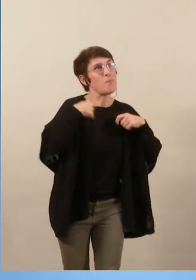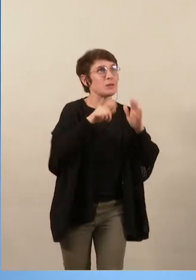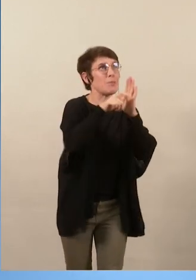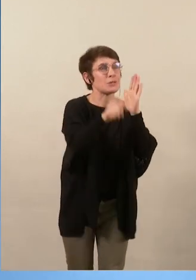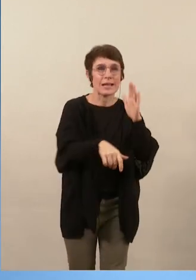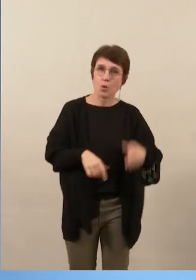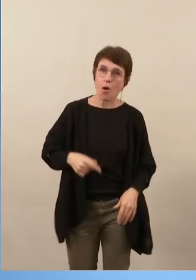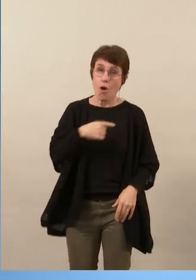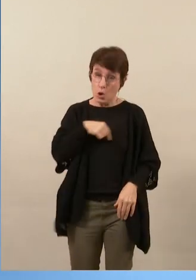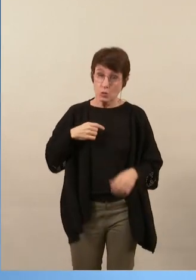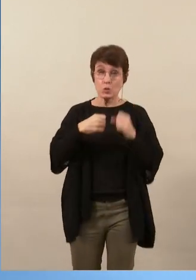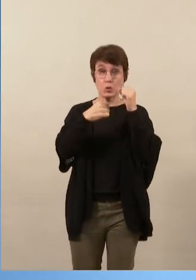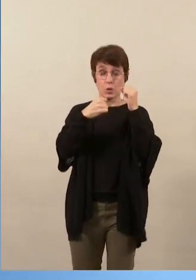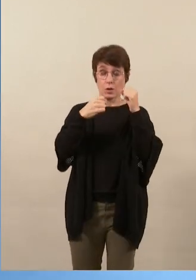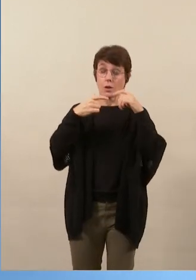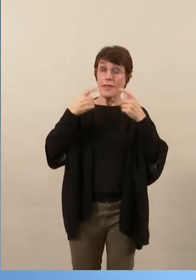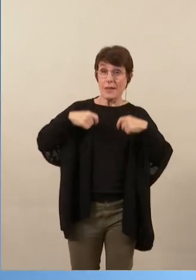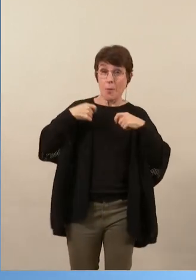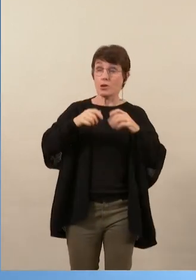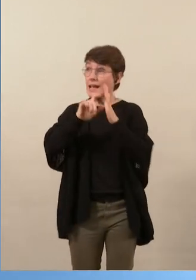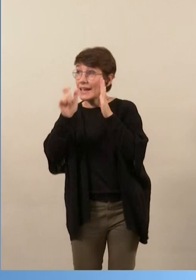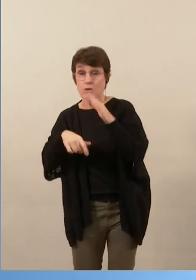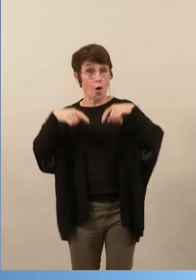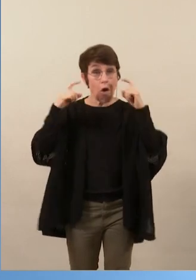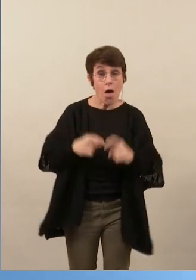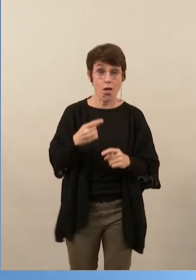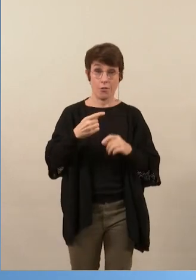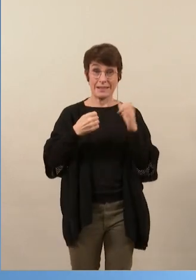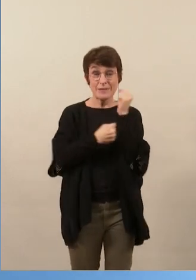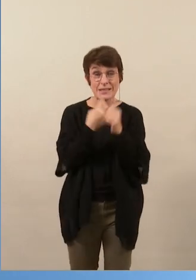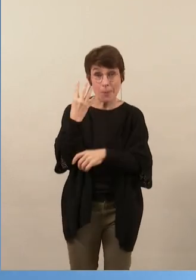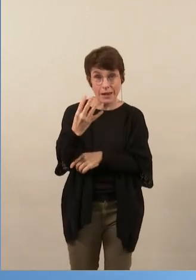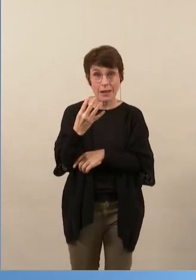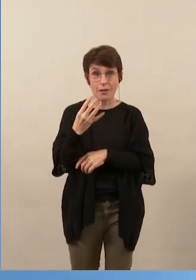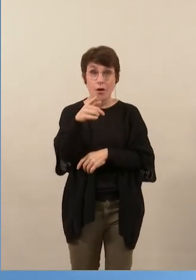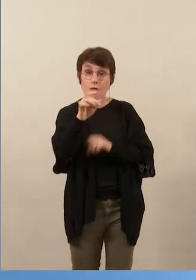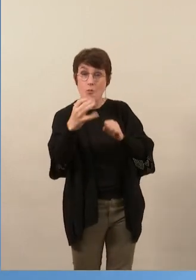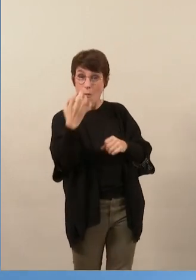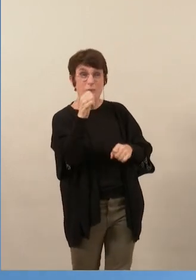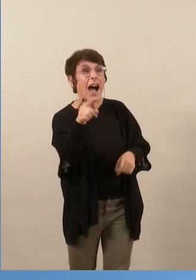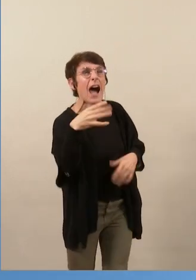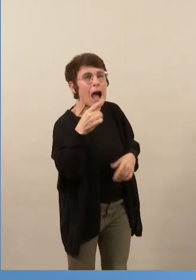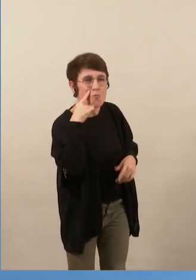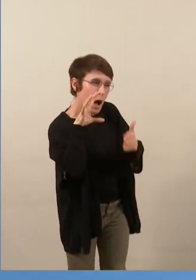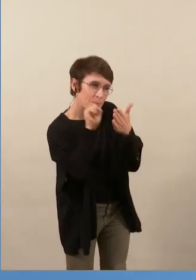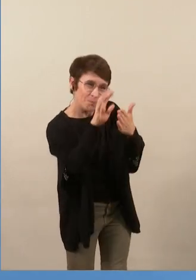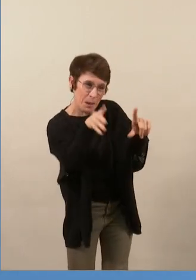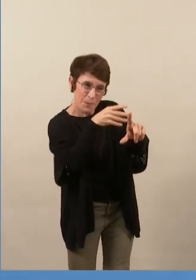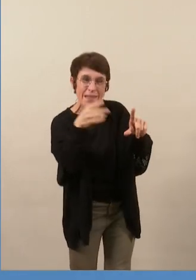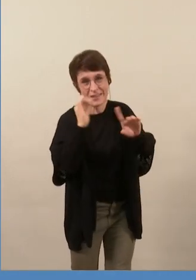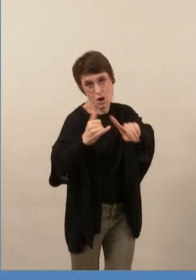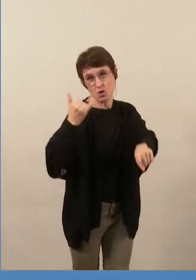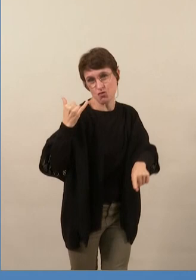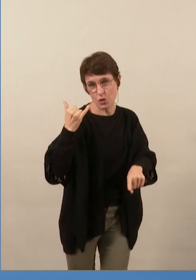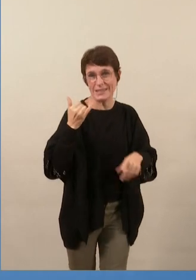pour les élus en ville bah vous pouvez toujours dire oh là là le vilain il a mangé avec un maire ou avec voilà jeudi dernier avec le le maire de